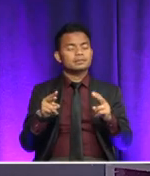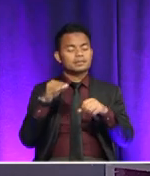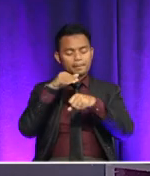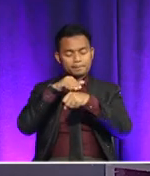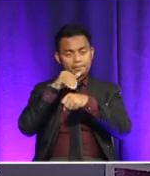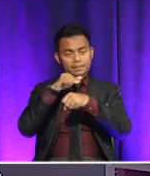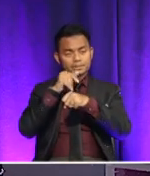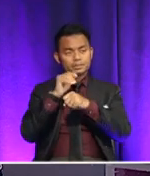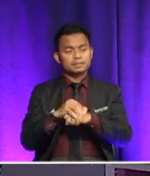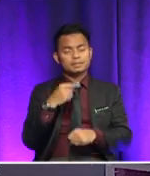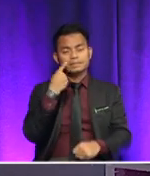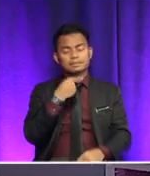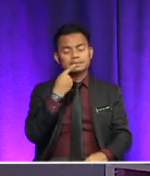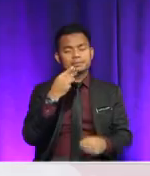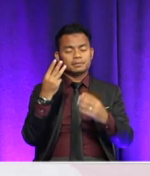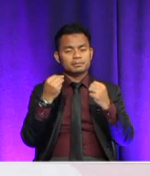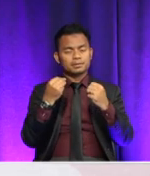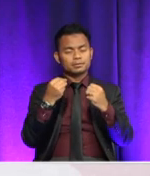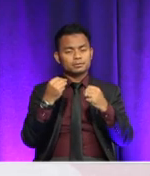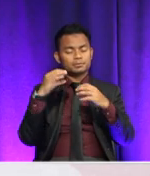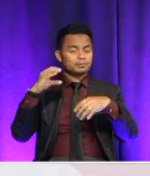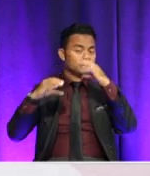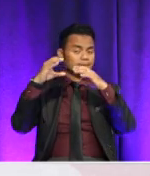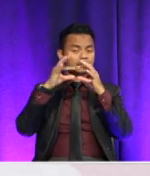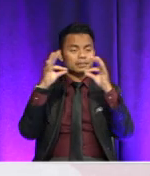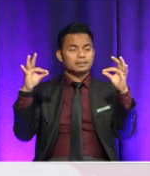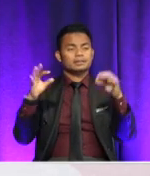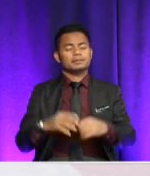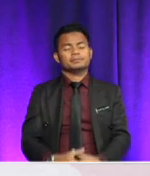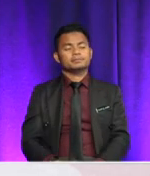ayat ini ada yang menarik boleh dihasilkan